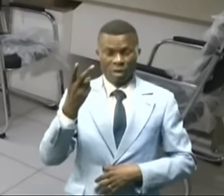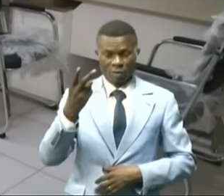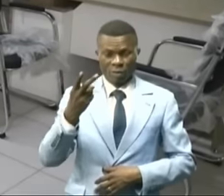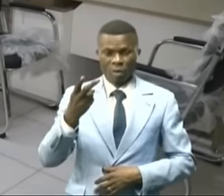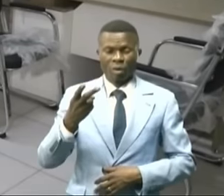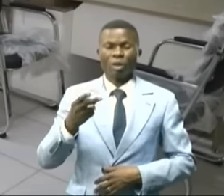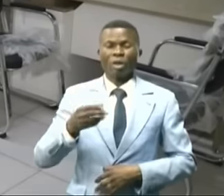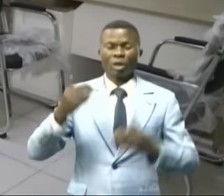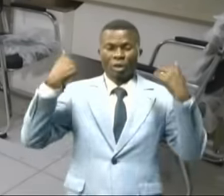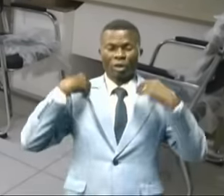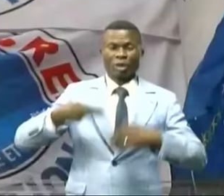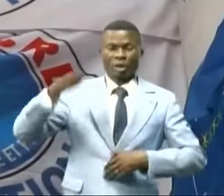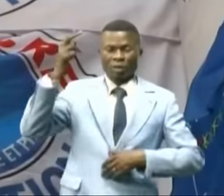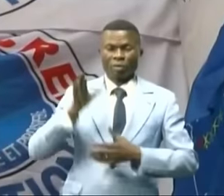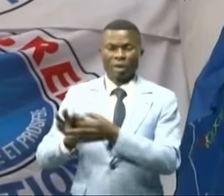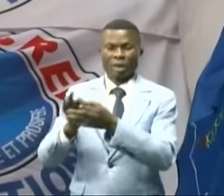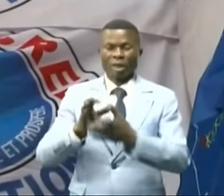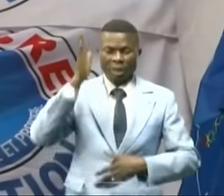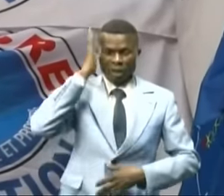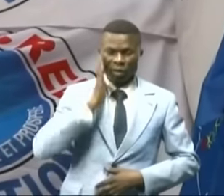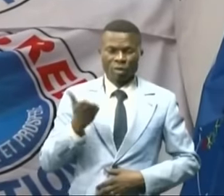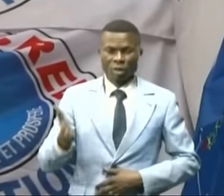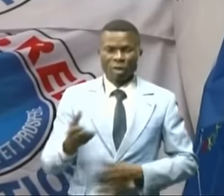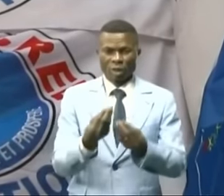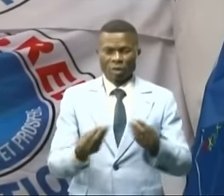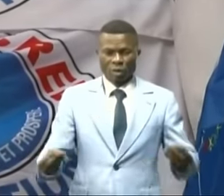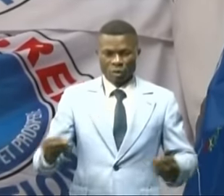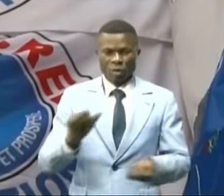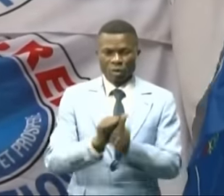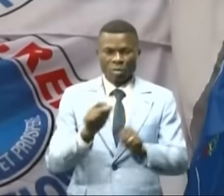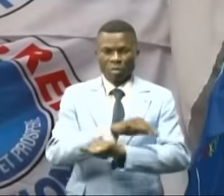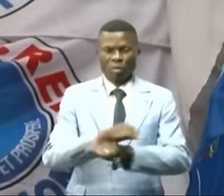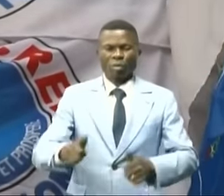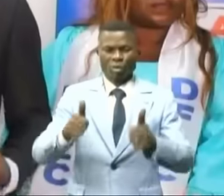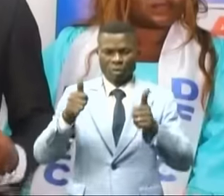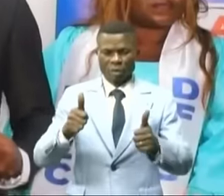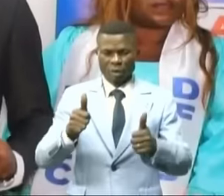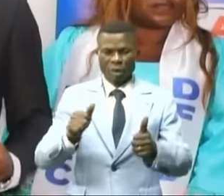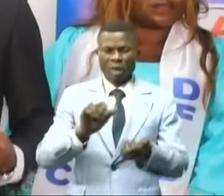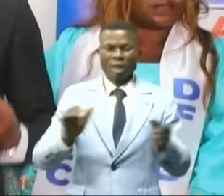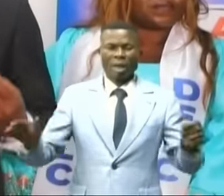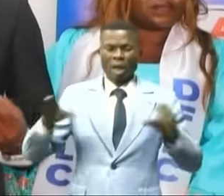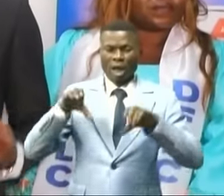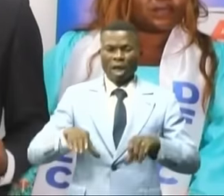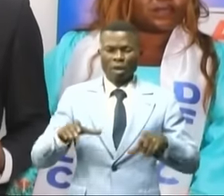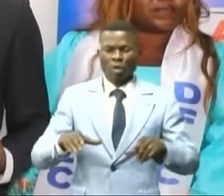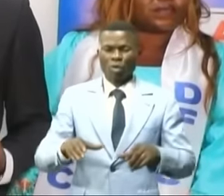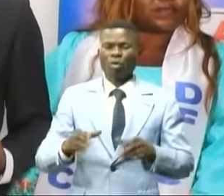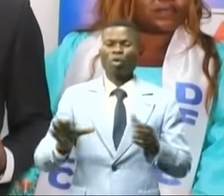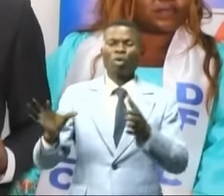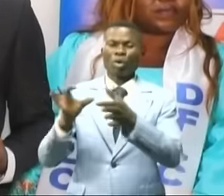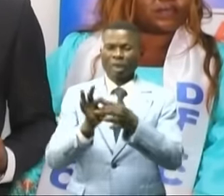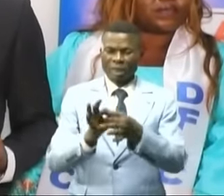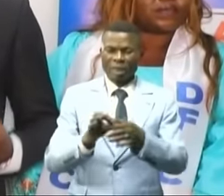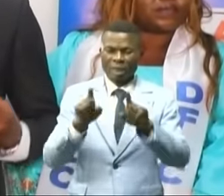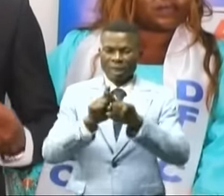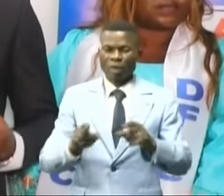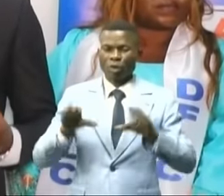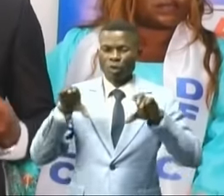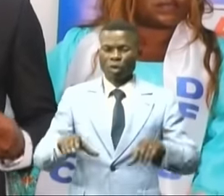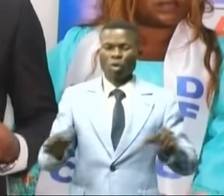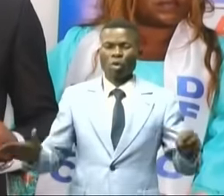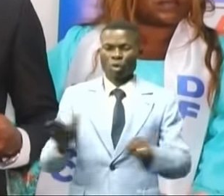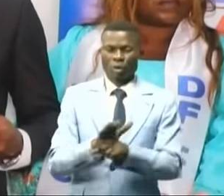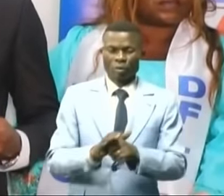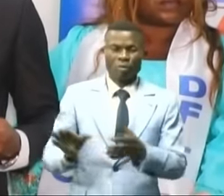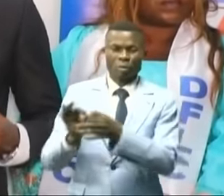la haute autorité de l'Union sacrée de la Nation pour un Congo grand et prospère. L'Union sacrée, c'est d'abord une vision. On ne vient pas à